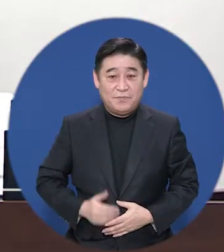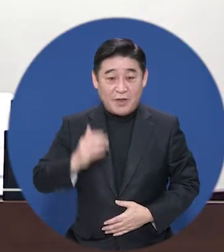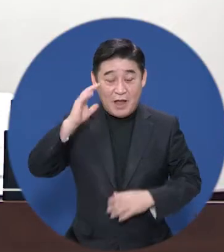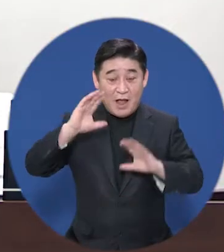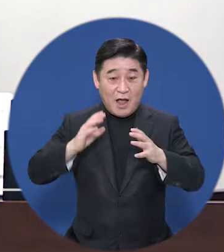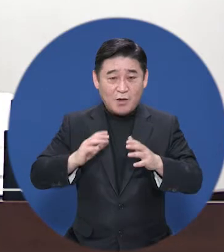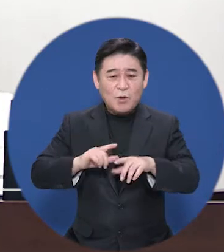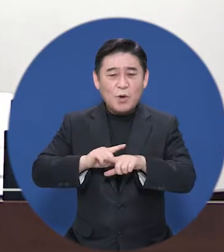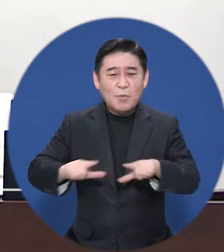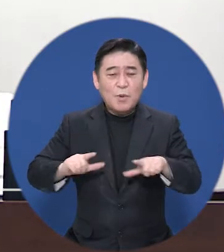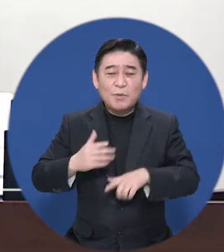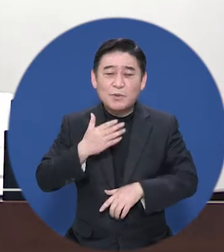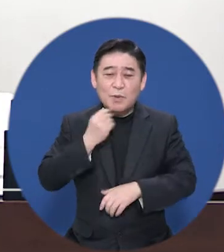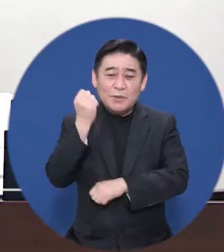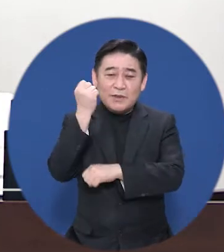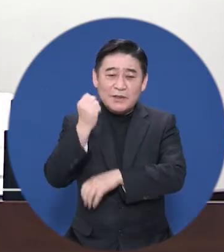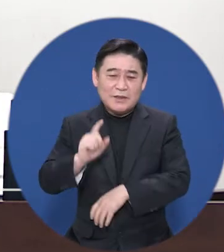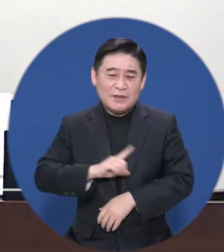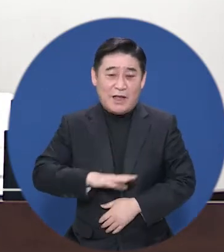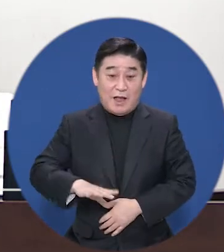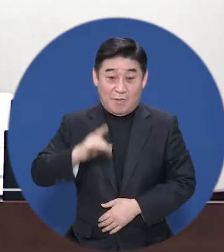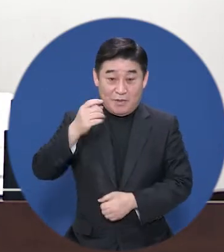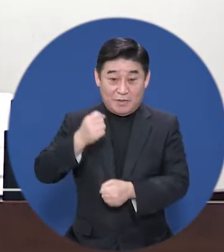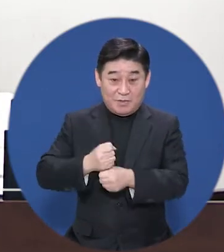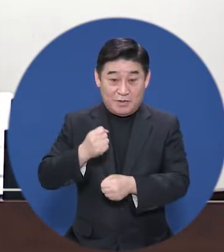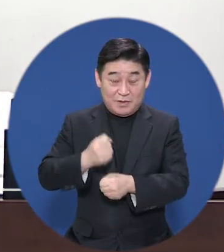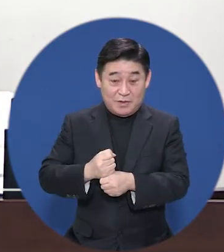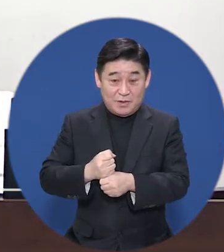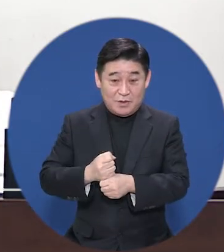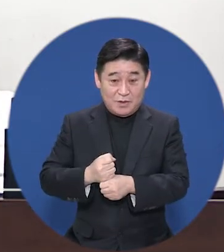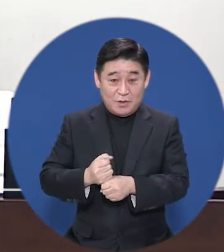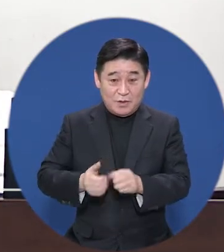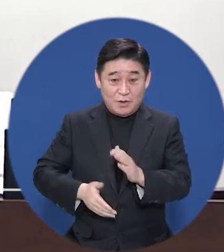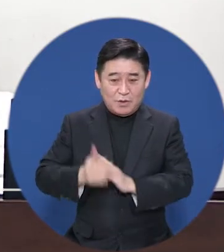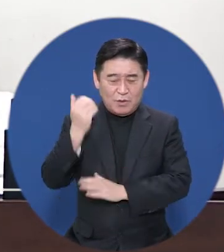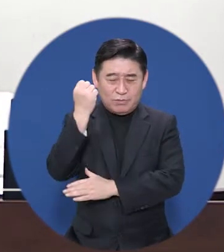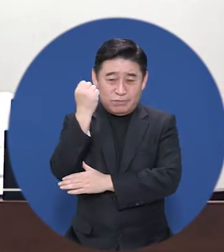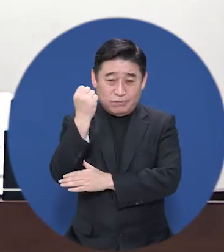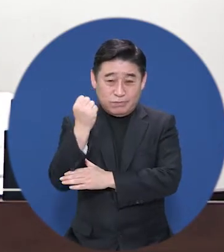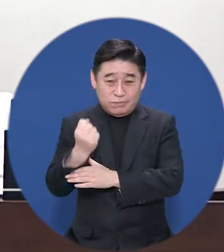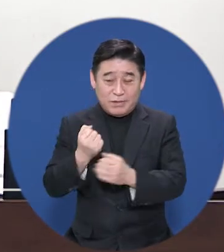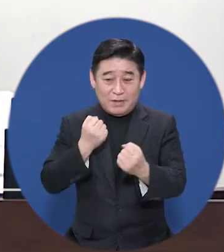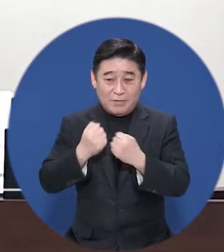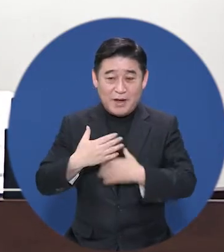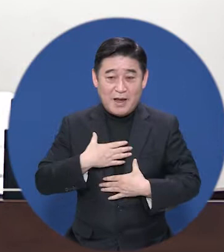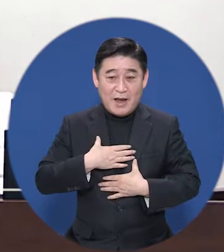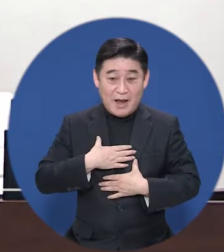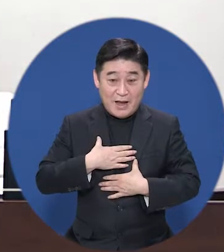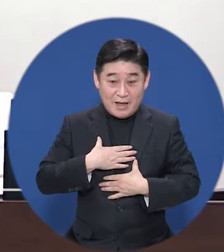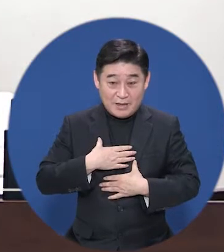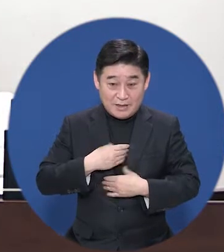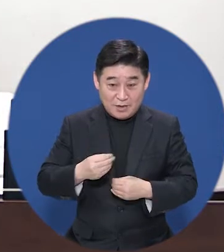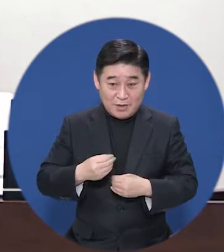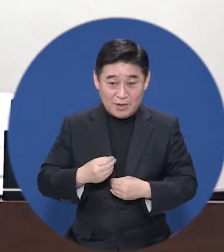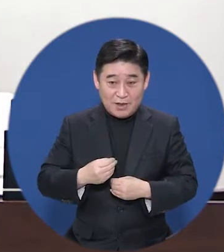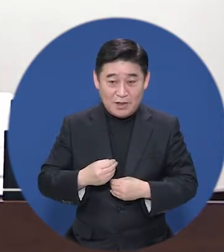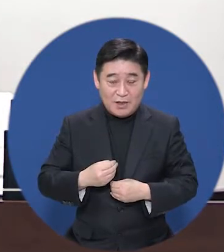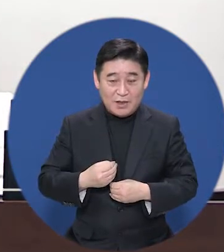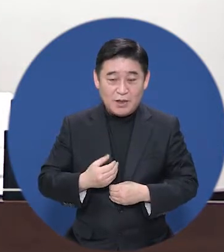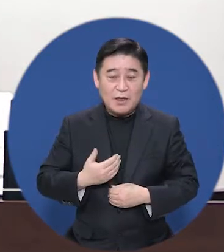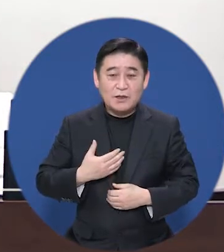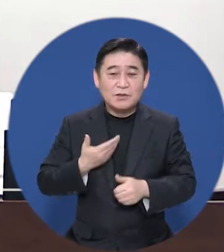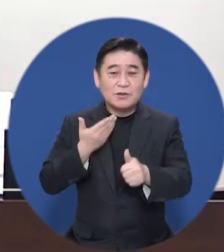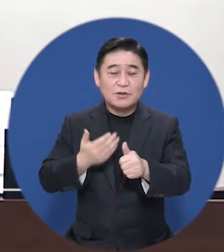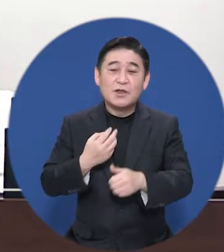대한민국 보편적 복지 키트를 가장 먼저 만들어가고 도시 노후화를 극복해 안정과 편의를 제공하는 서울,